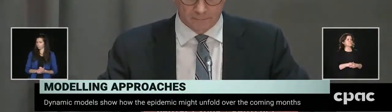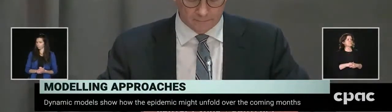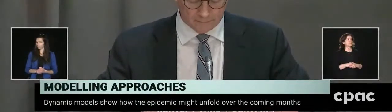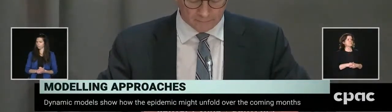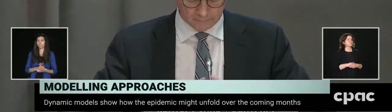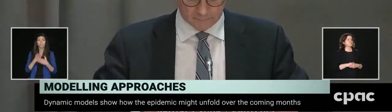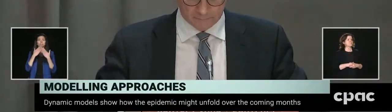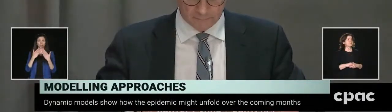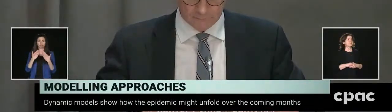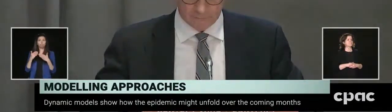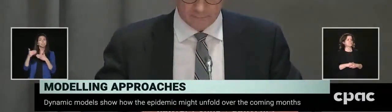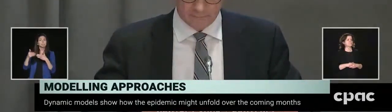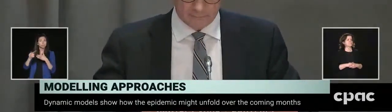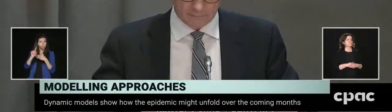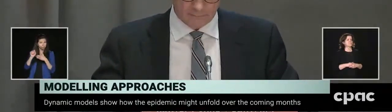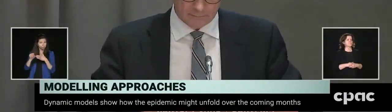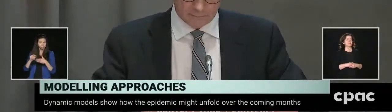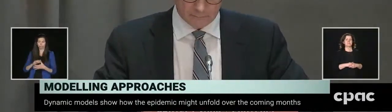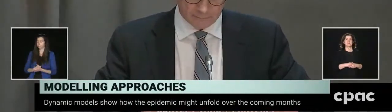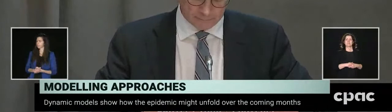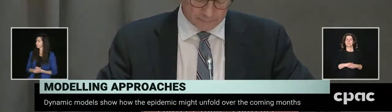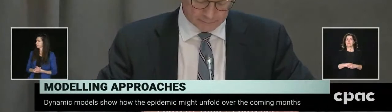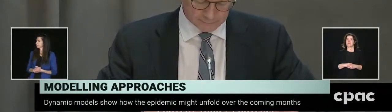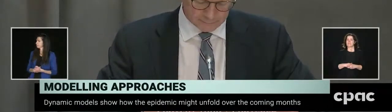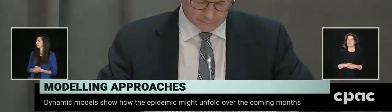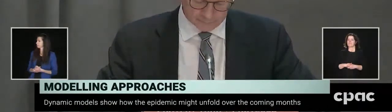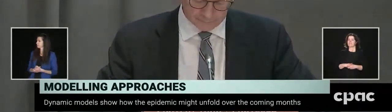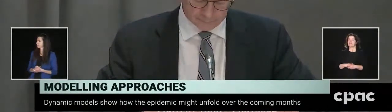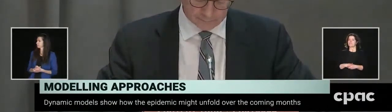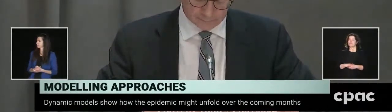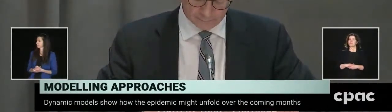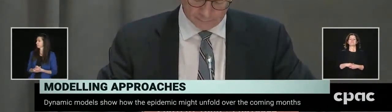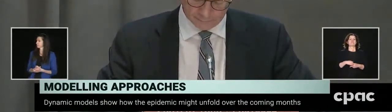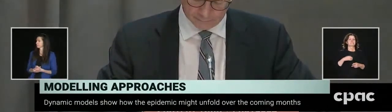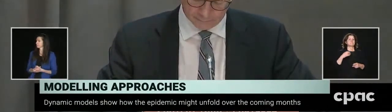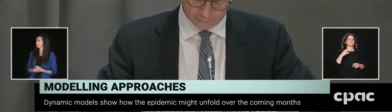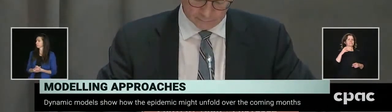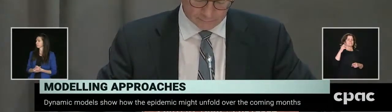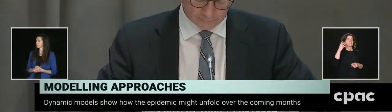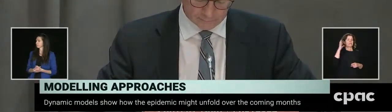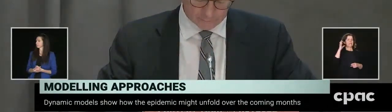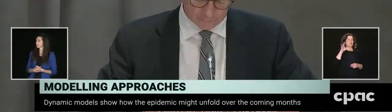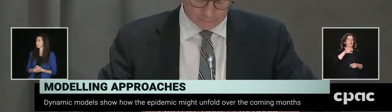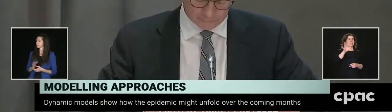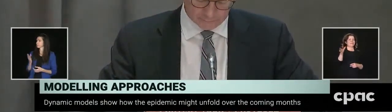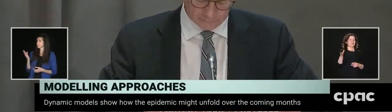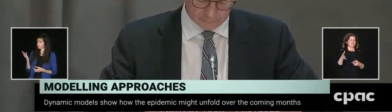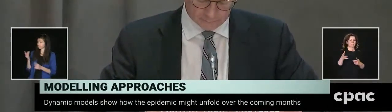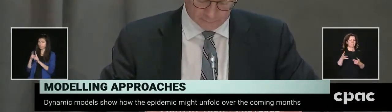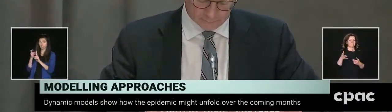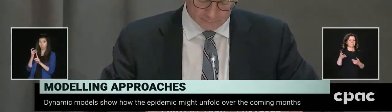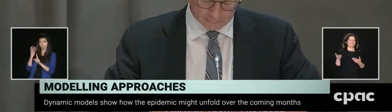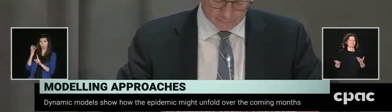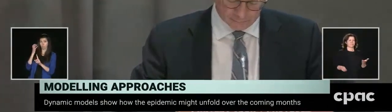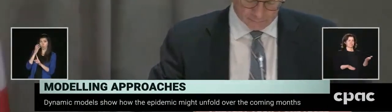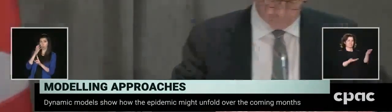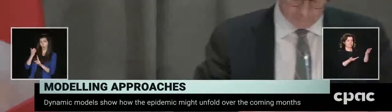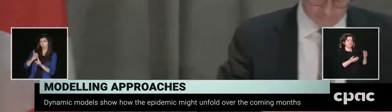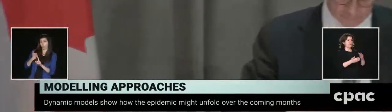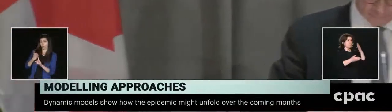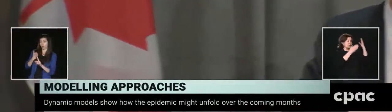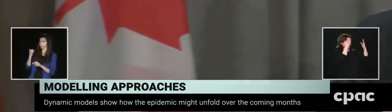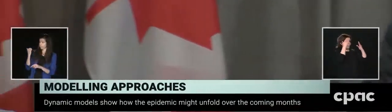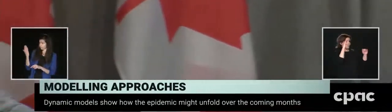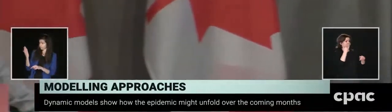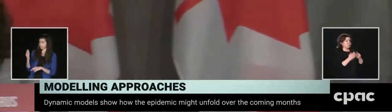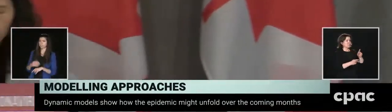La prochaine question est de Christian Noël, Radio-Canada. À vous la parole. Bonjour à tous. Je